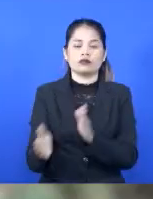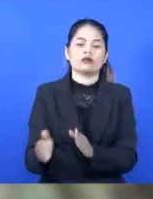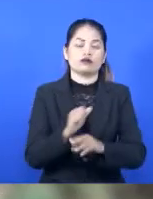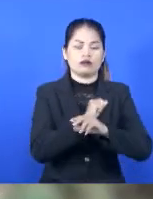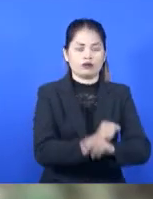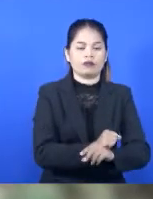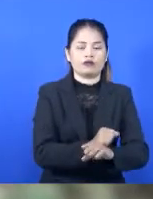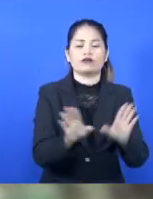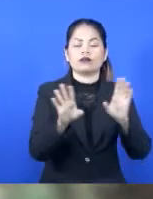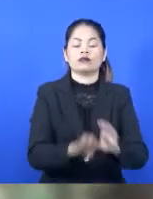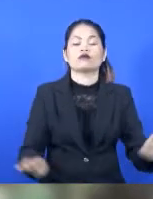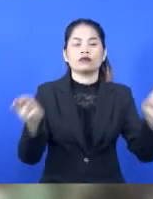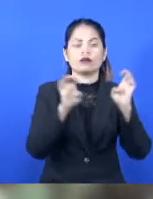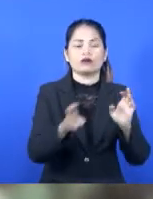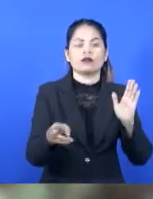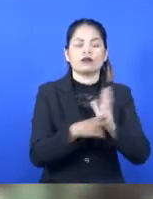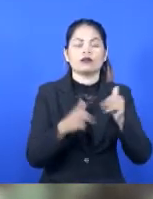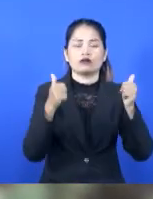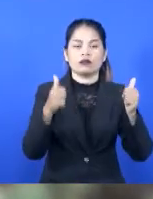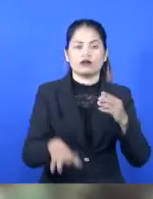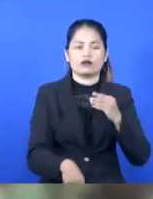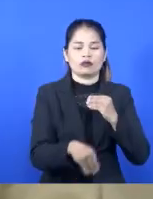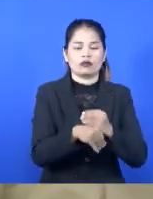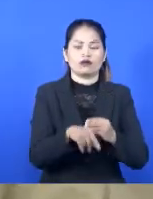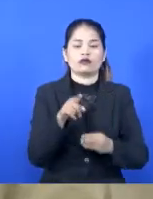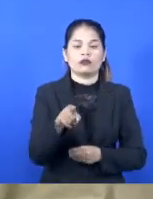ម្មជាតិយើងឲ្យកាន់តែប្រសើរឡើងបន្ថែមទៀត